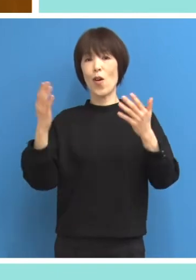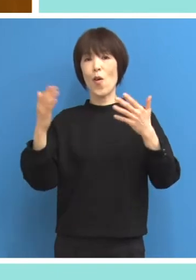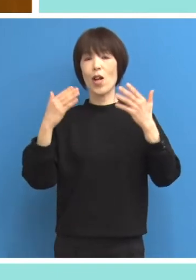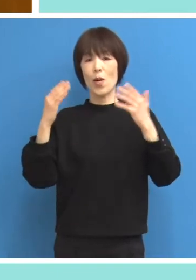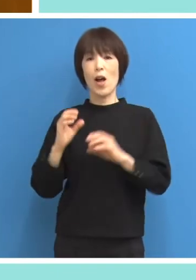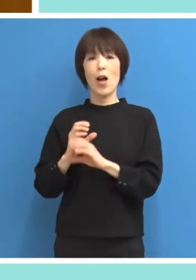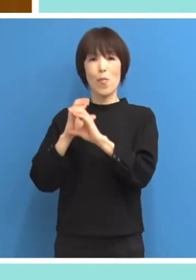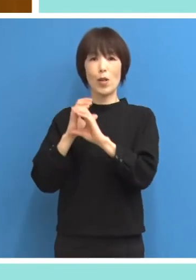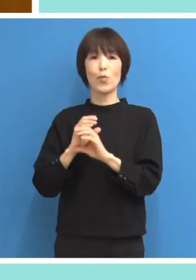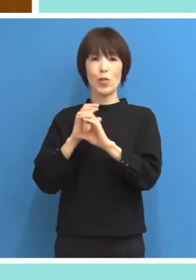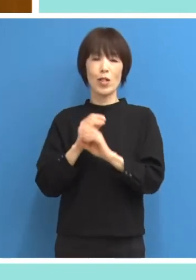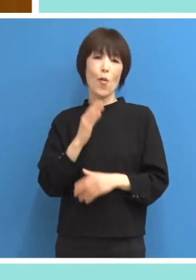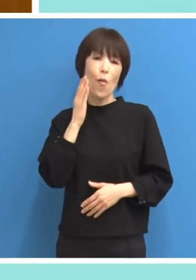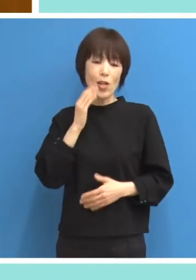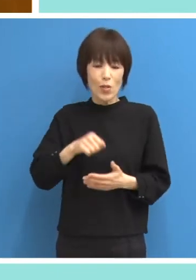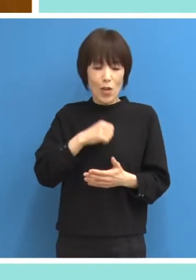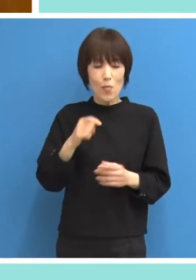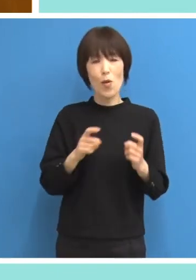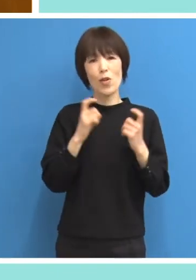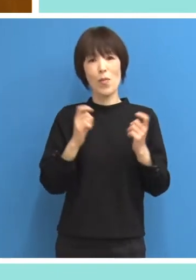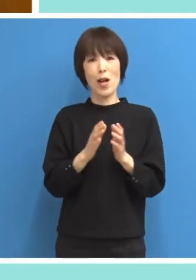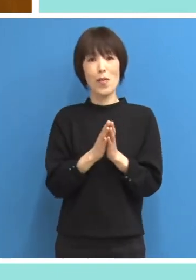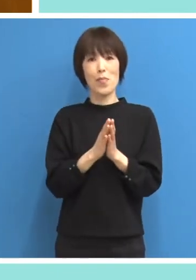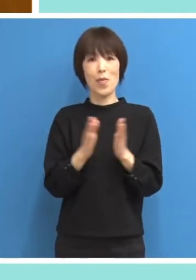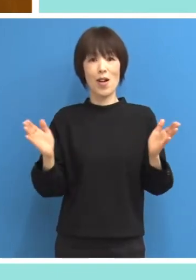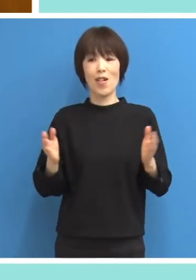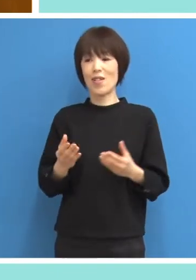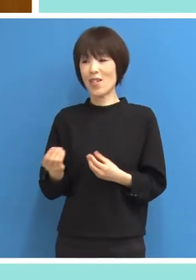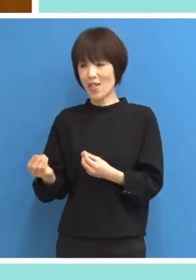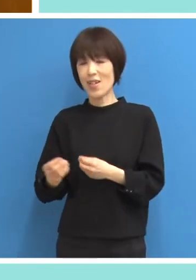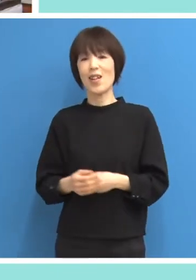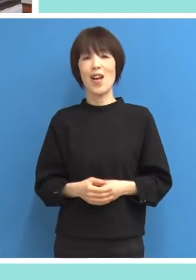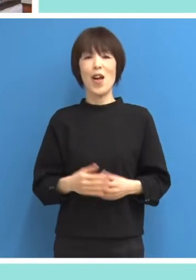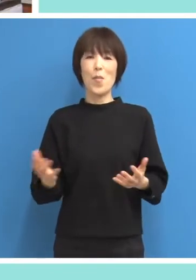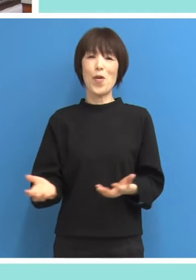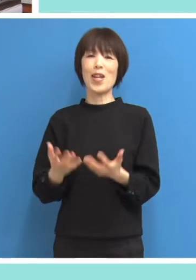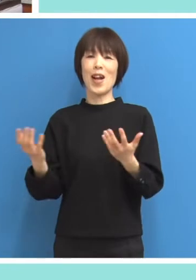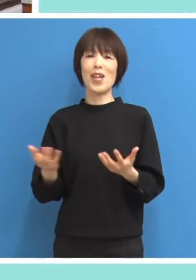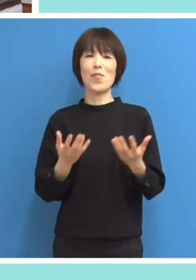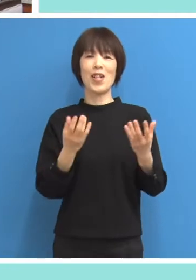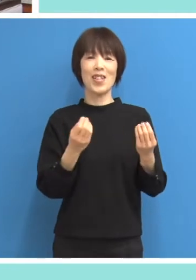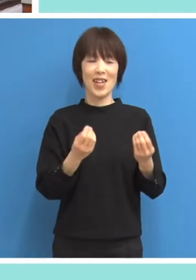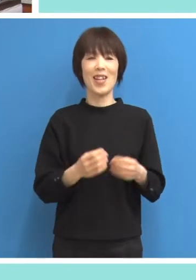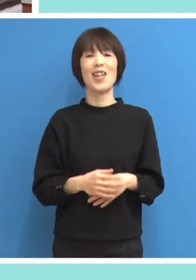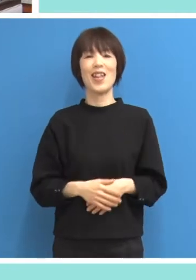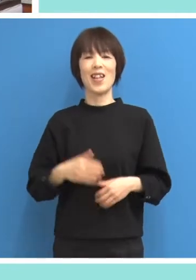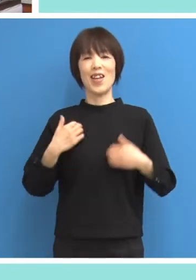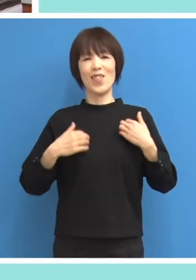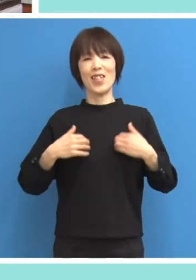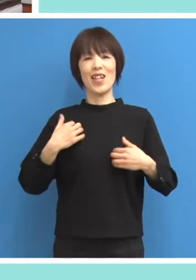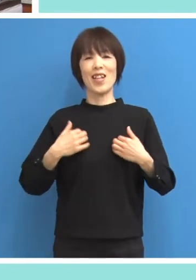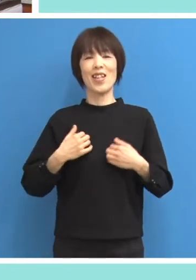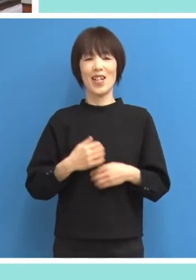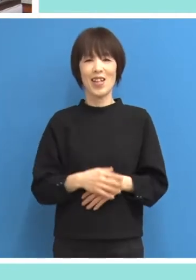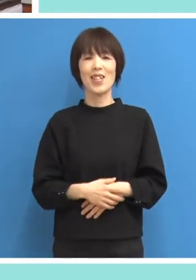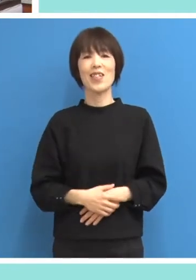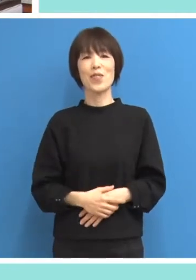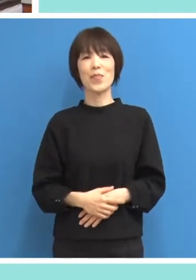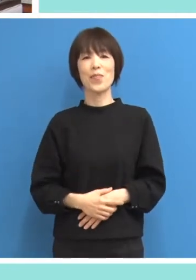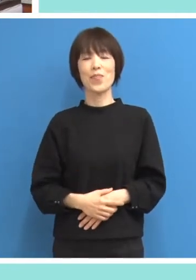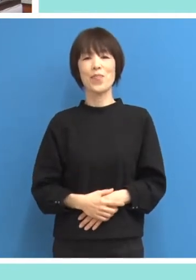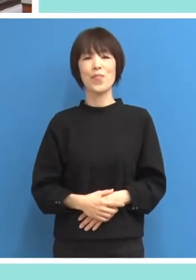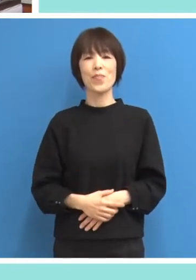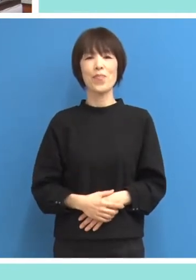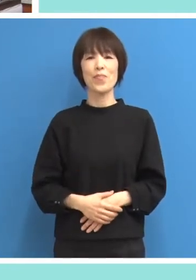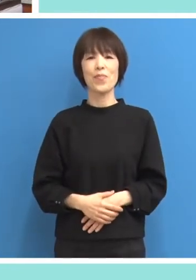りとご当地自慢グルメフェアが大盛況の中開催されましたよね。 盛り上がりましたね、 本当に楽しかったです。 楽し